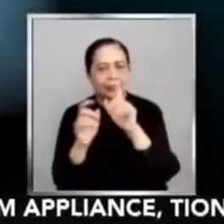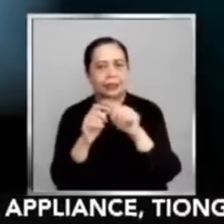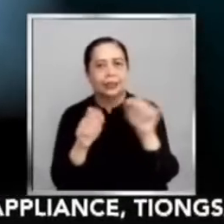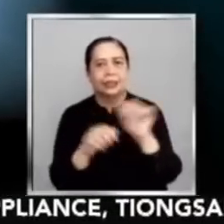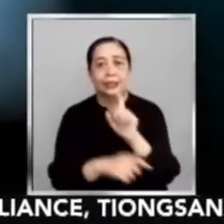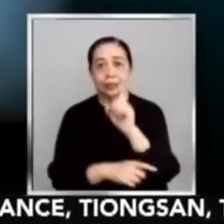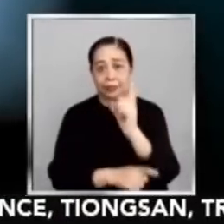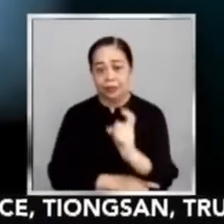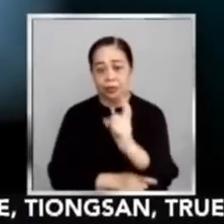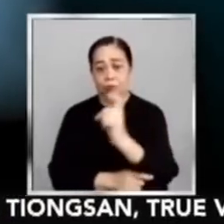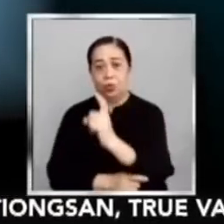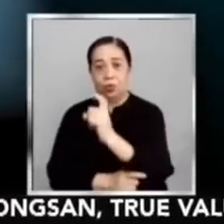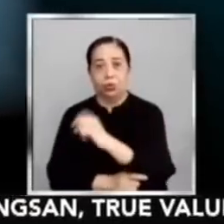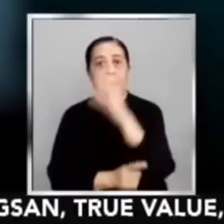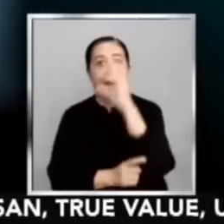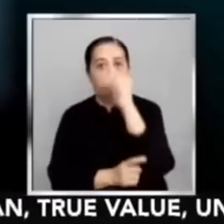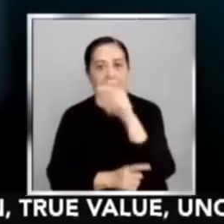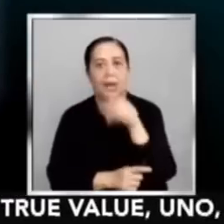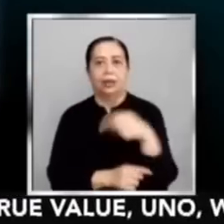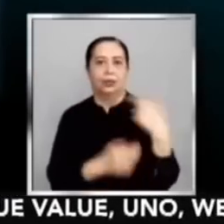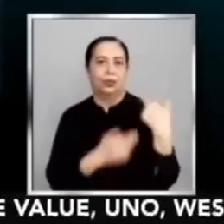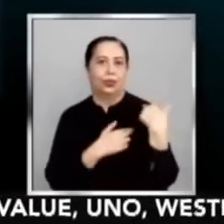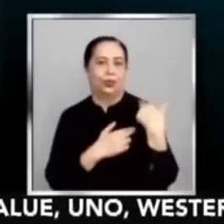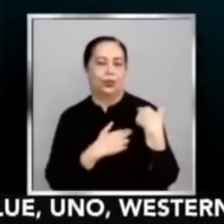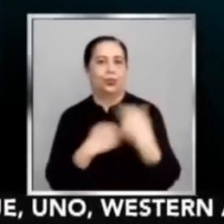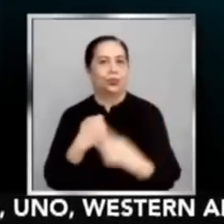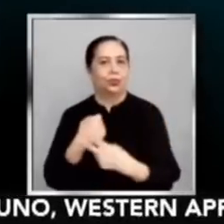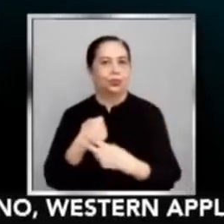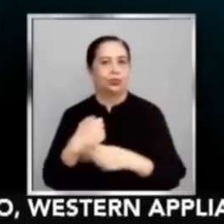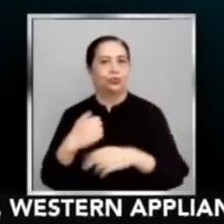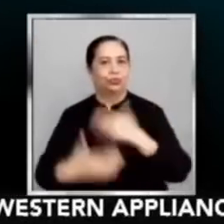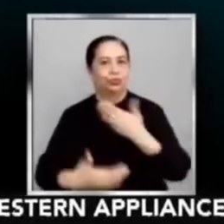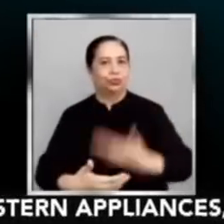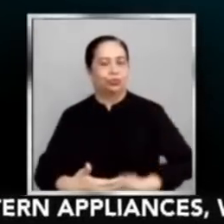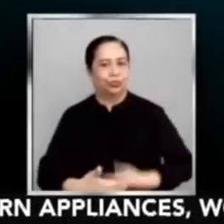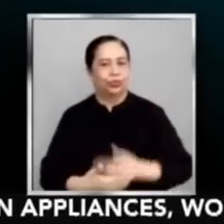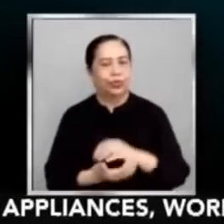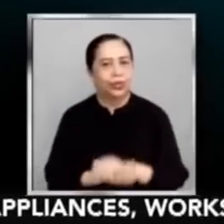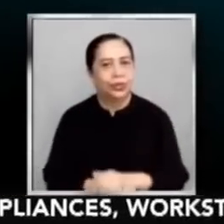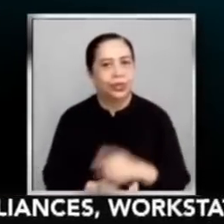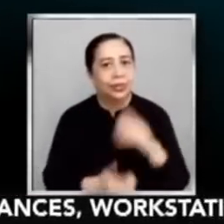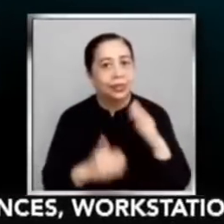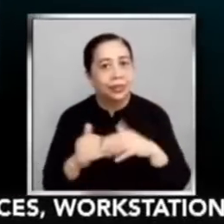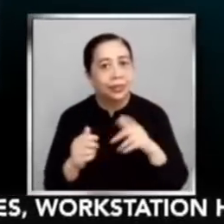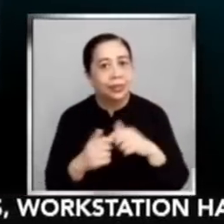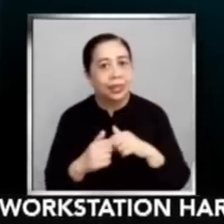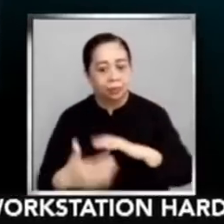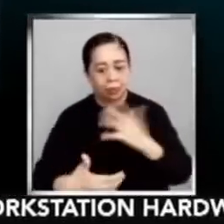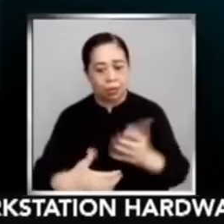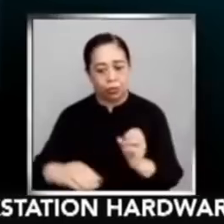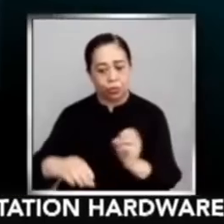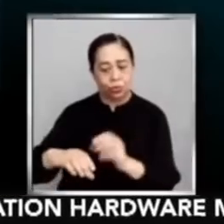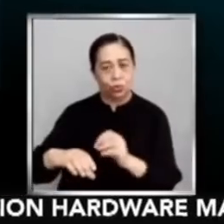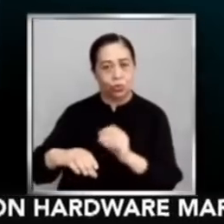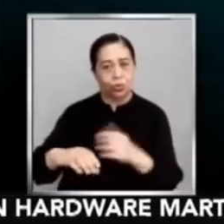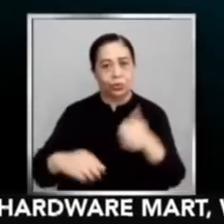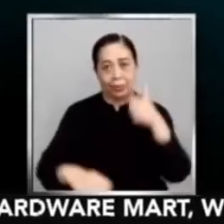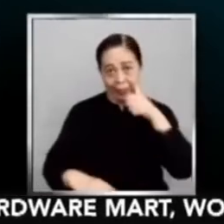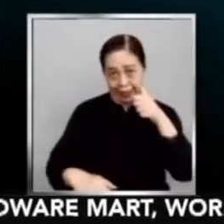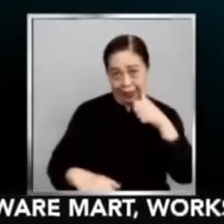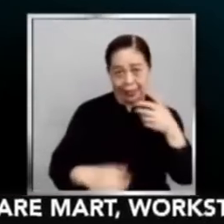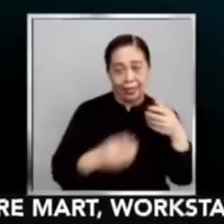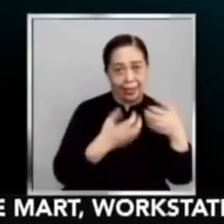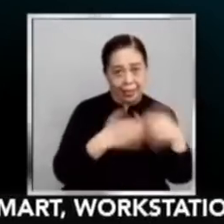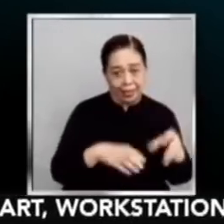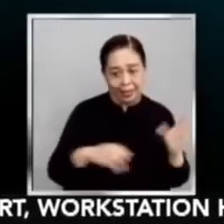ang mga lalaki sea dragon ang responsable sa karga ng mga eggs. Pero sa halip na sa isang pouch na dinideposit ng mga babaeng sea dragon ang mga itlog,